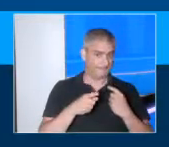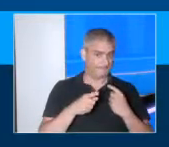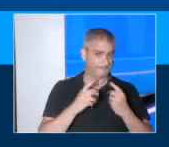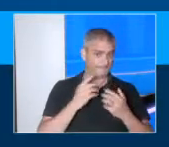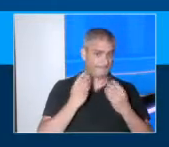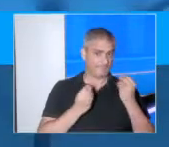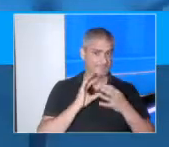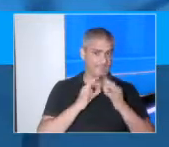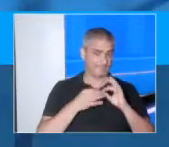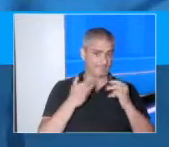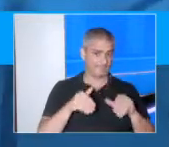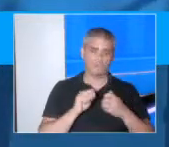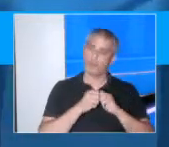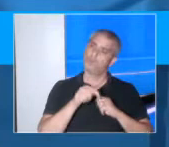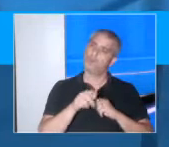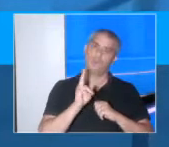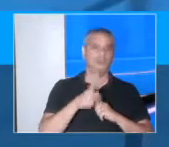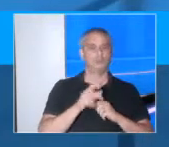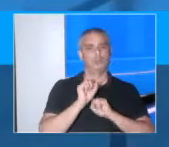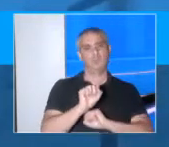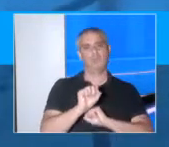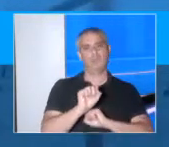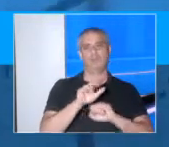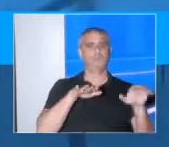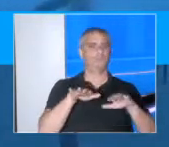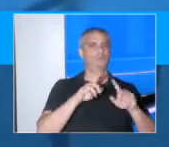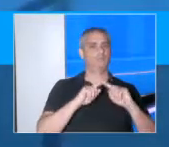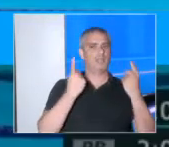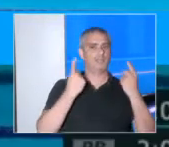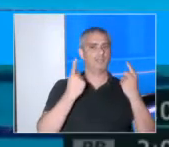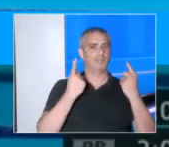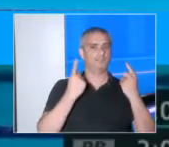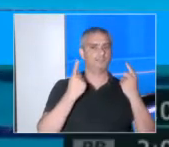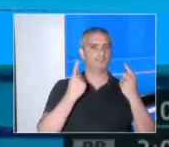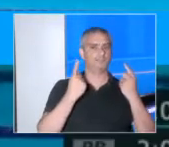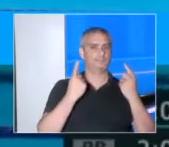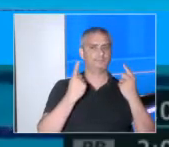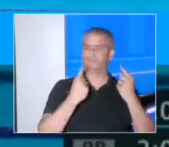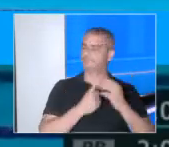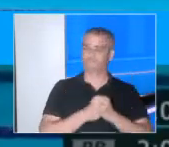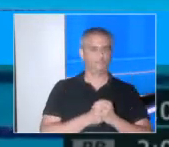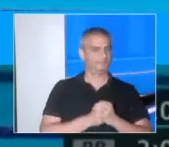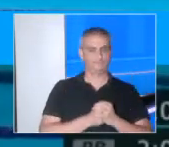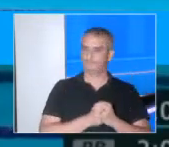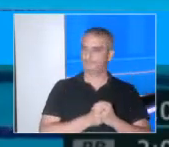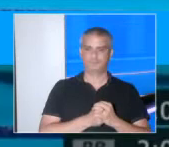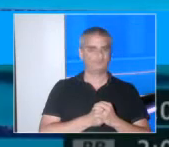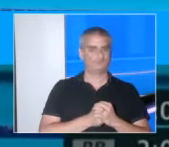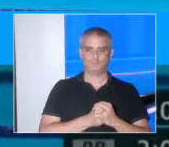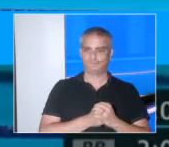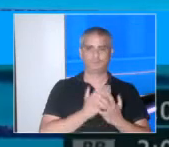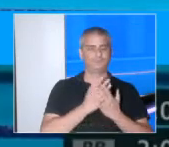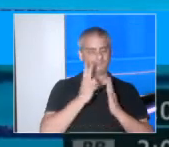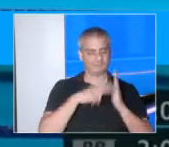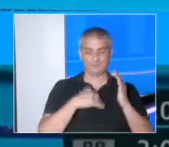במשחקים הפרלימפיים, או שפה יש תמיכה ממשלתית אחרת? לא, אני